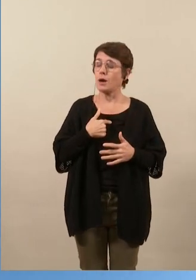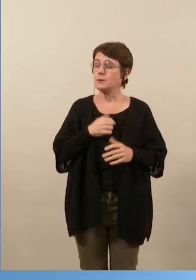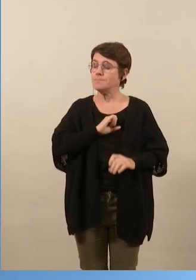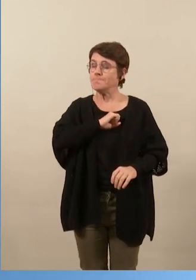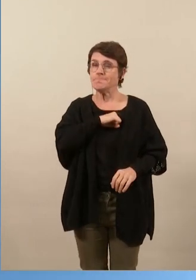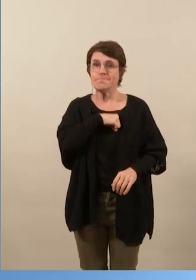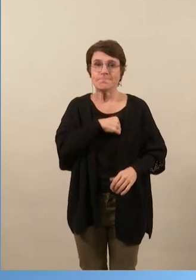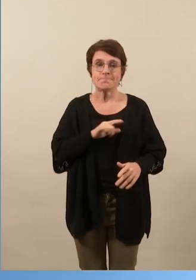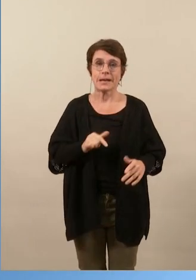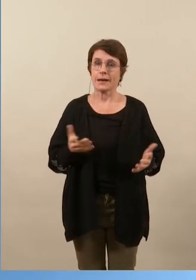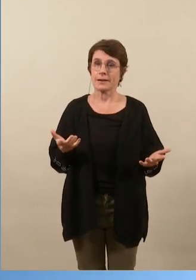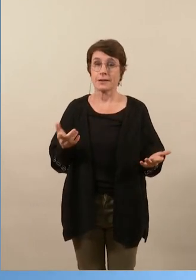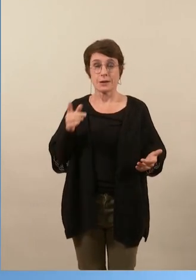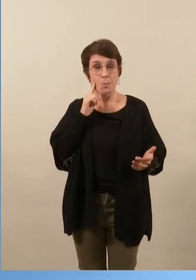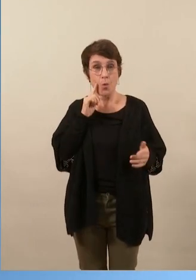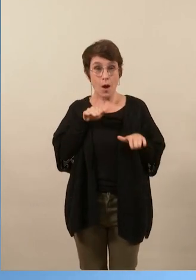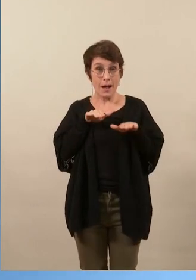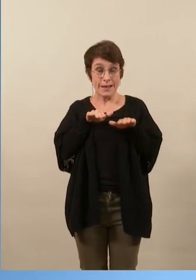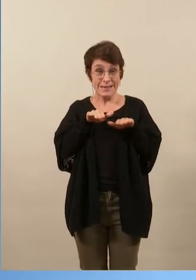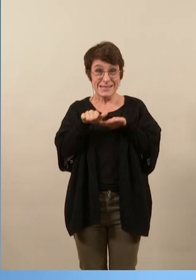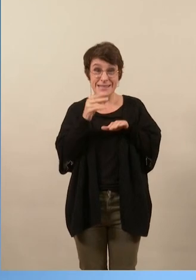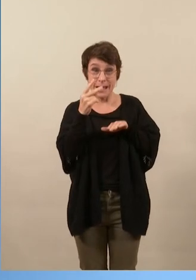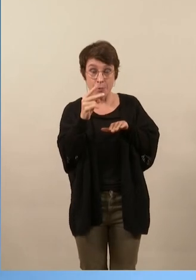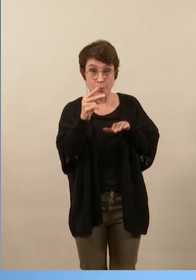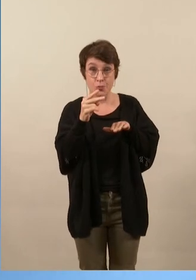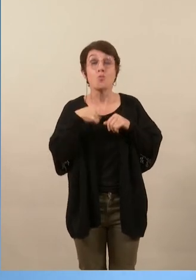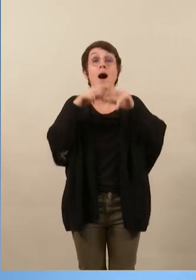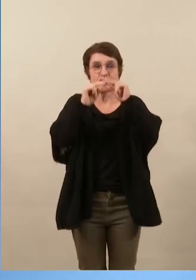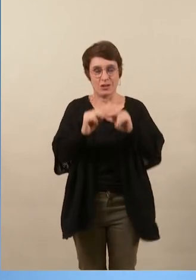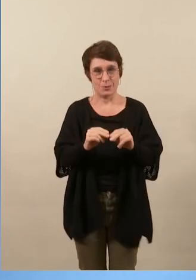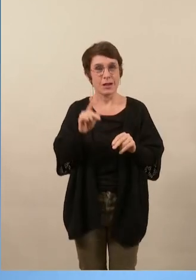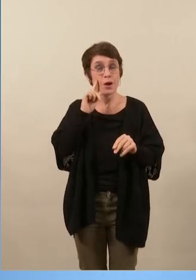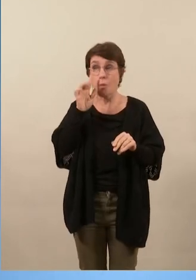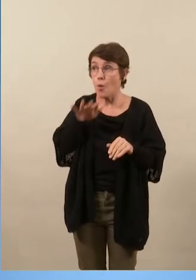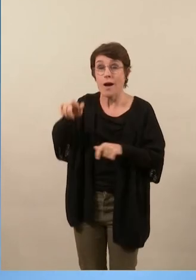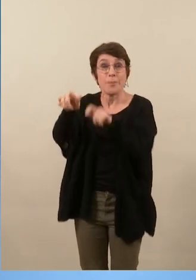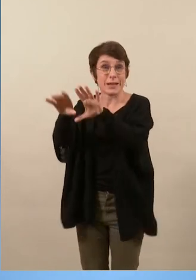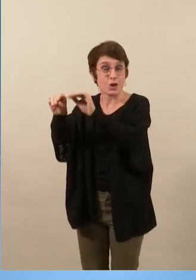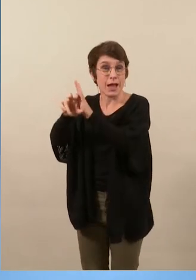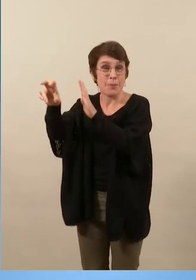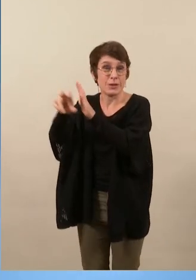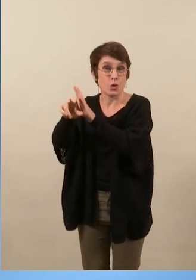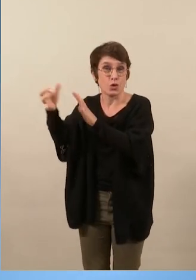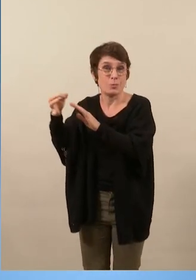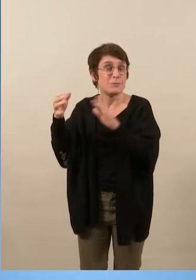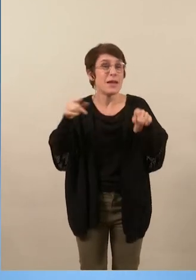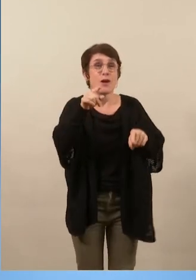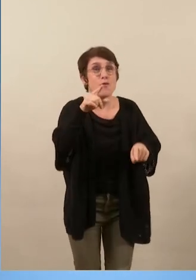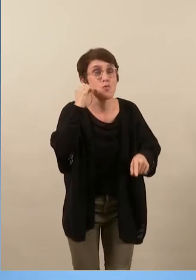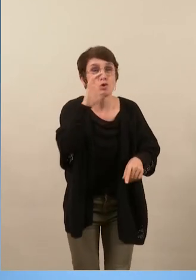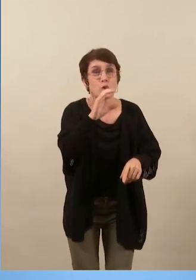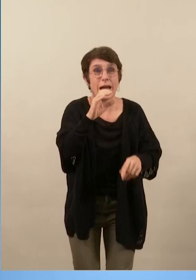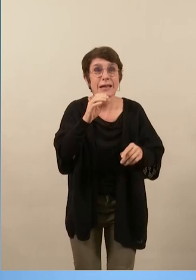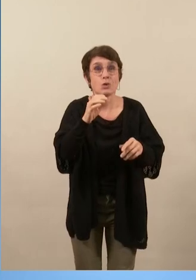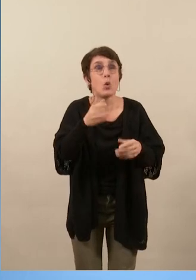décrire ce système parce que pour faire comprendre au grbo qui nous disent mais vous parlez il vous écoute pas vous parlez il ne prend